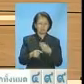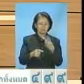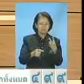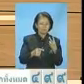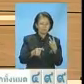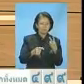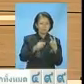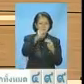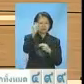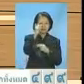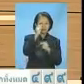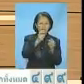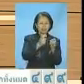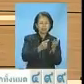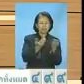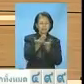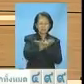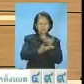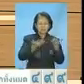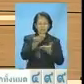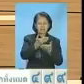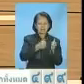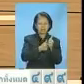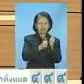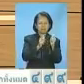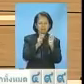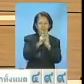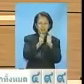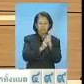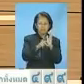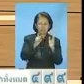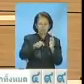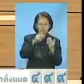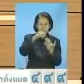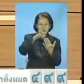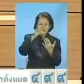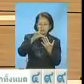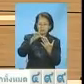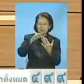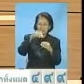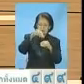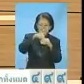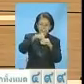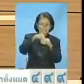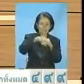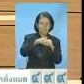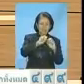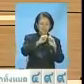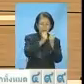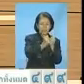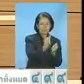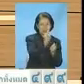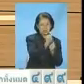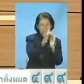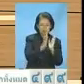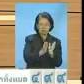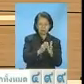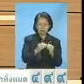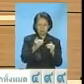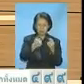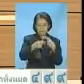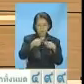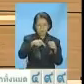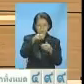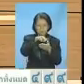สภาที่ปรึกษาตามกฎหมายเนี่ยต้องมาจากการเลือกตั้งอำเภอละหนึ่งคนมากำกับดูแลนโยบายทั้งหมด